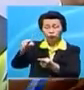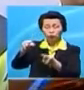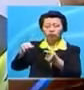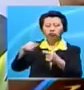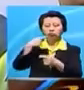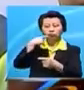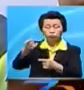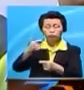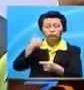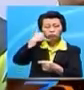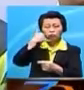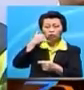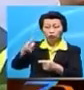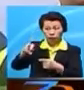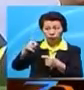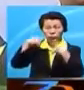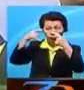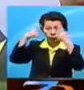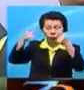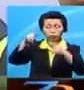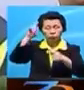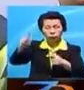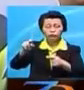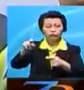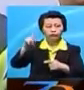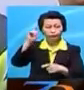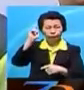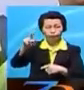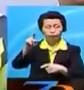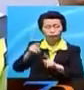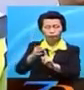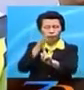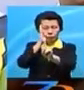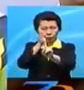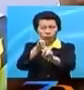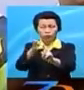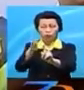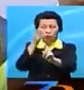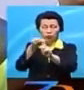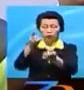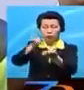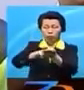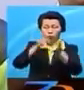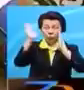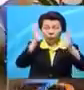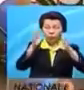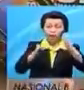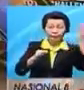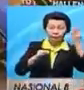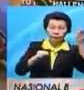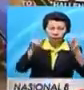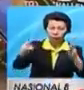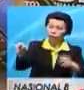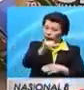pencapaian akan datang mestilah mensasarkan rekod kebangsaan biasa.